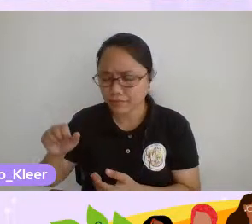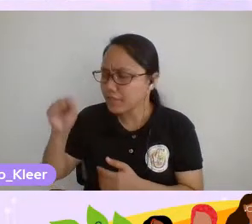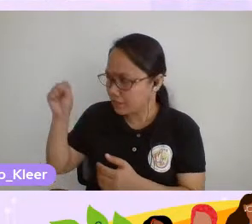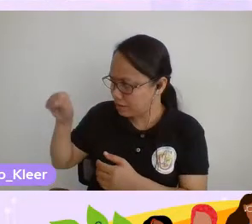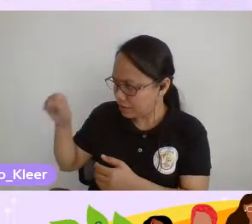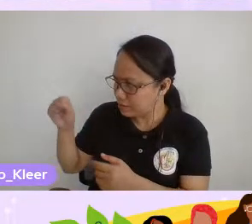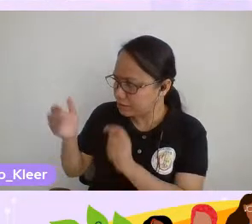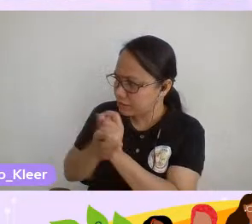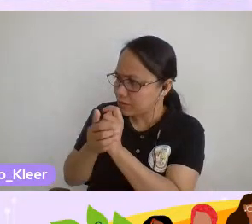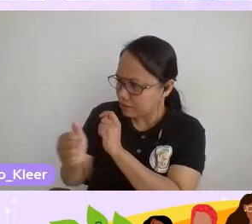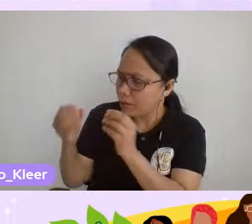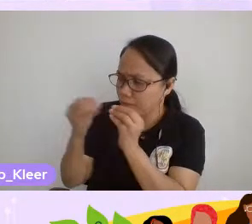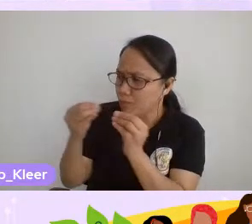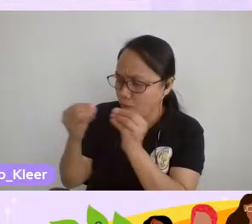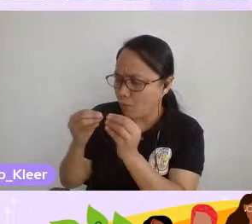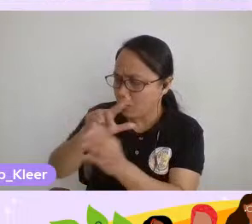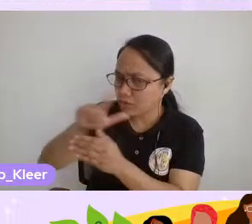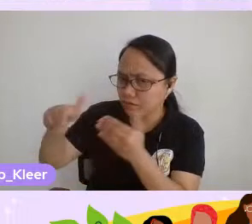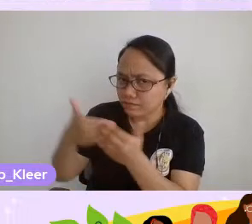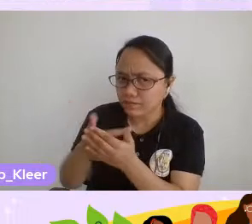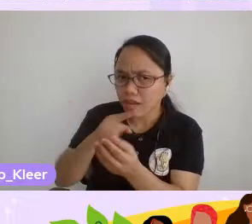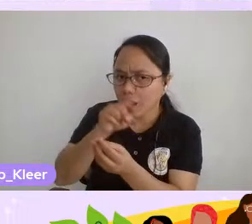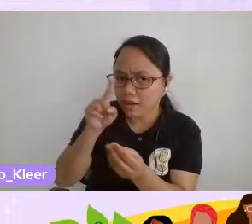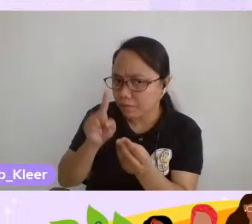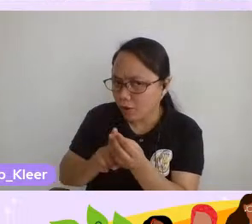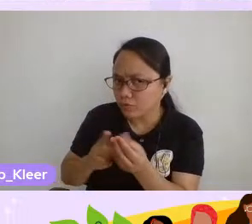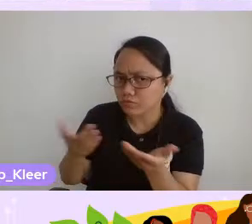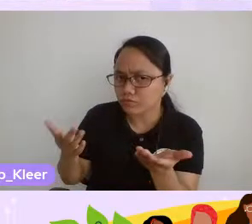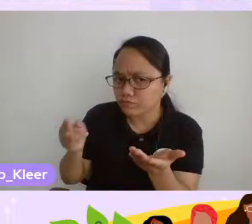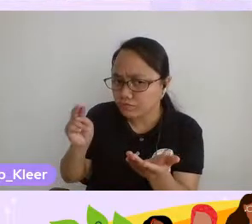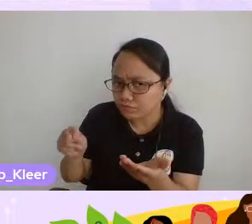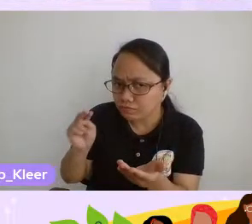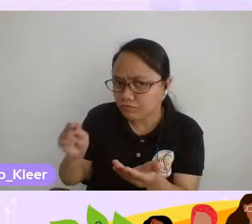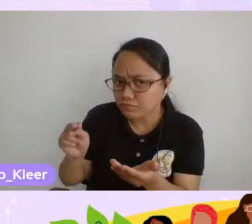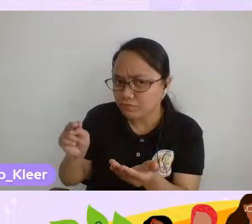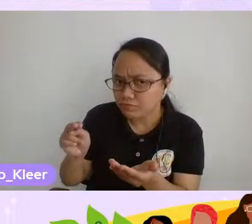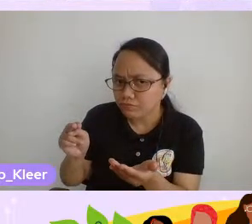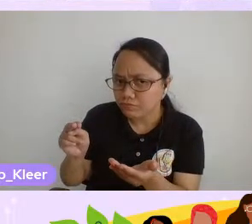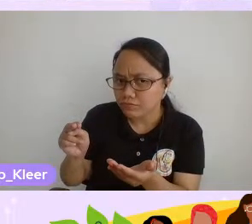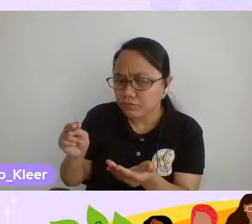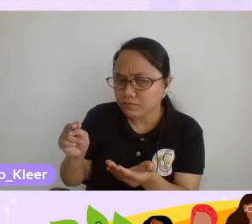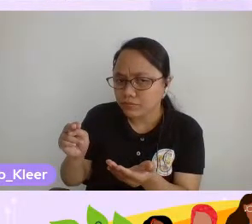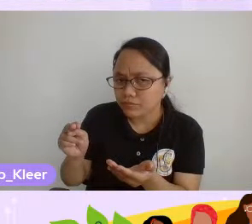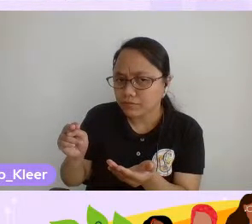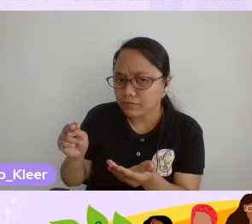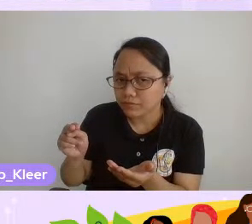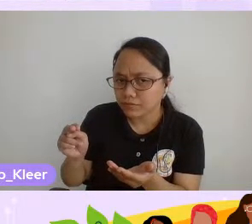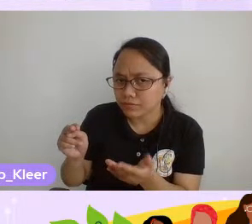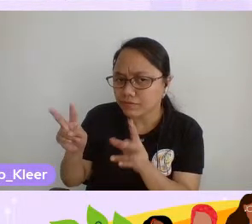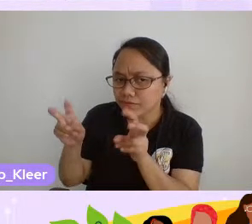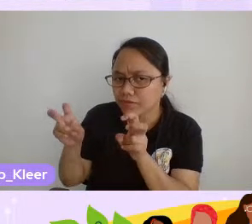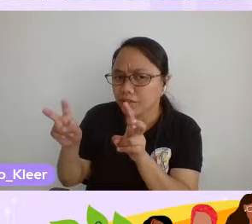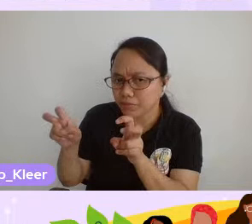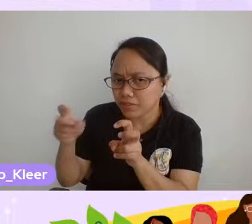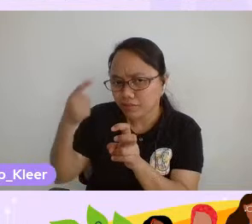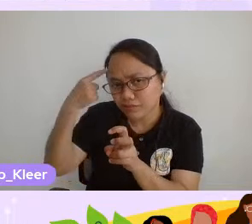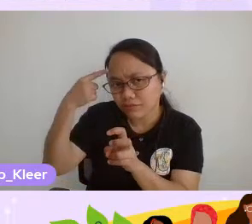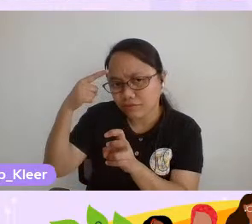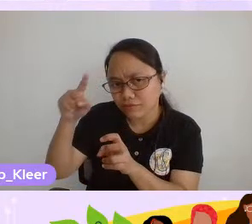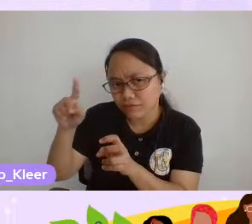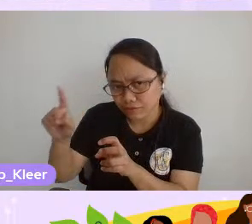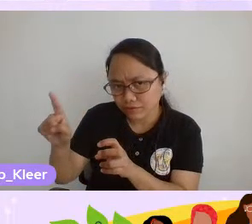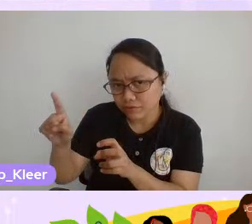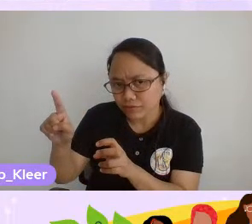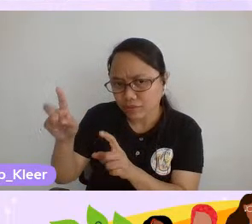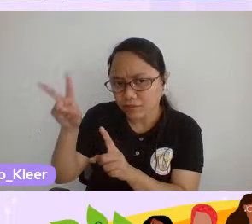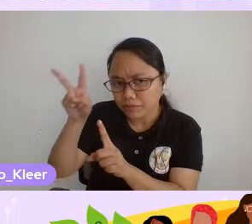for general na and kung kailangan naman po ng specific po na na topics, ayun po. Pwede naman din pong i-look into